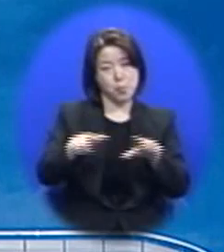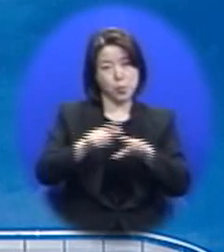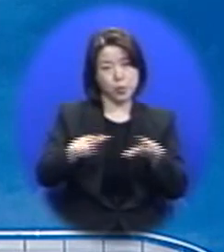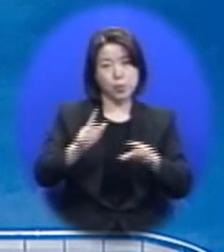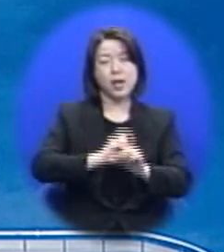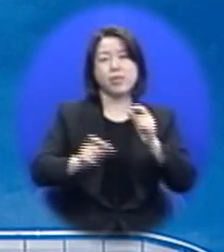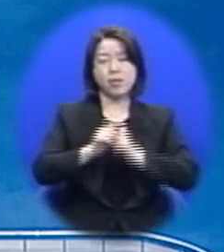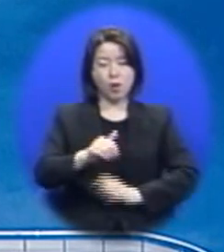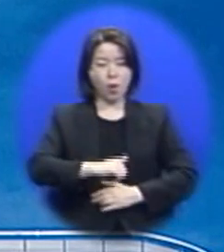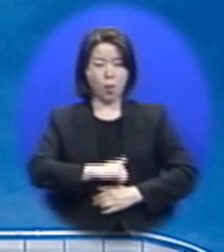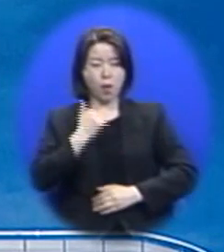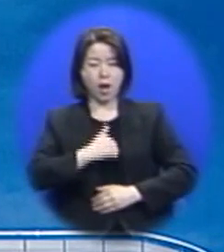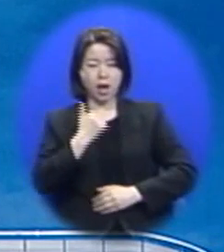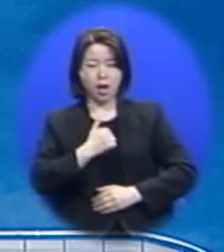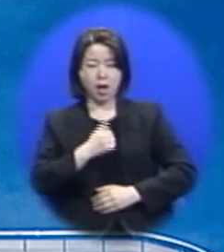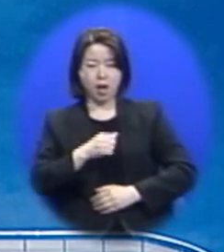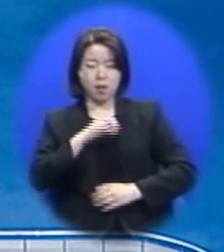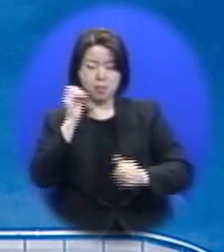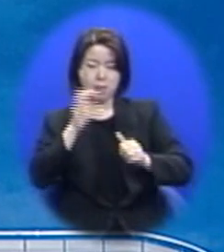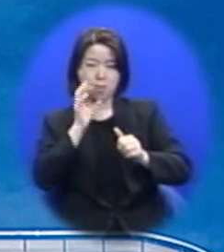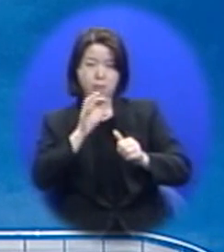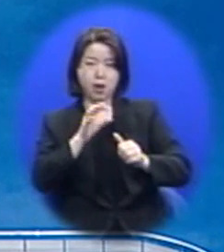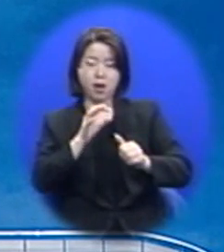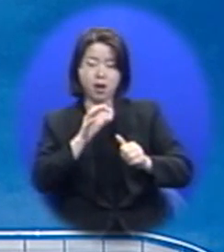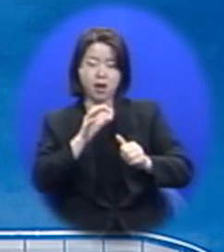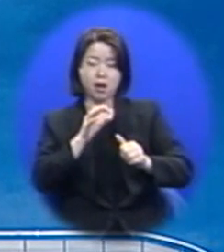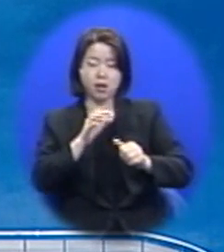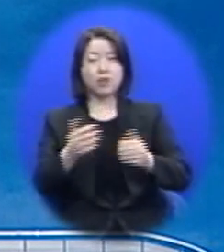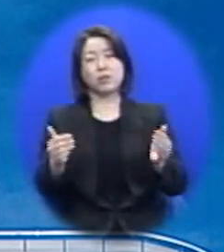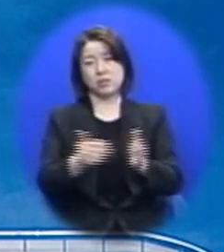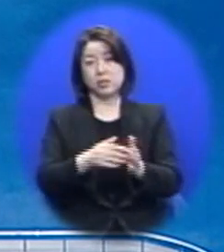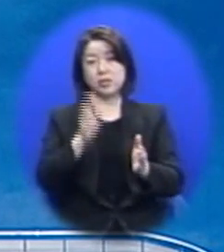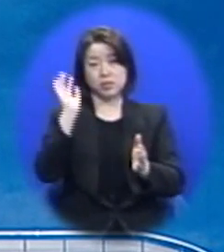더 화내고 끝내요. 말하다가 더 화내고